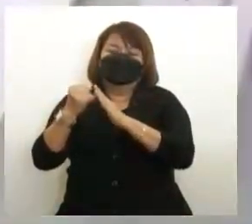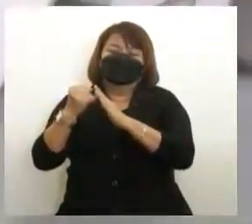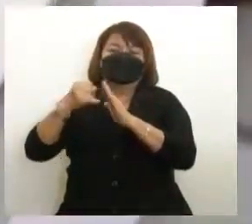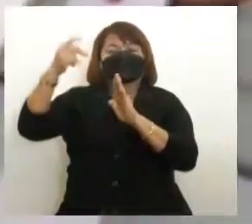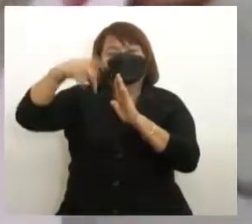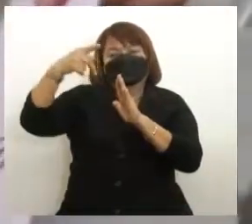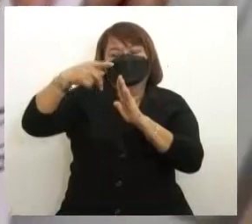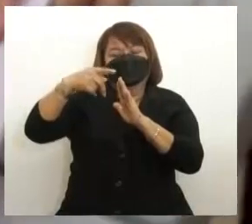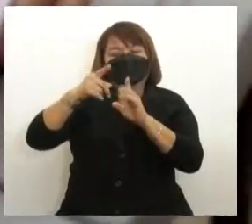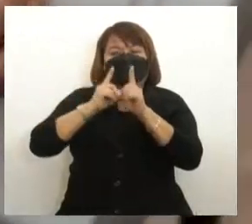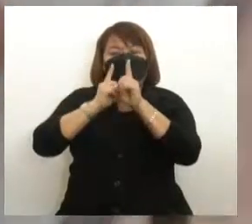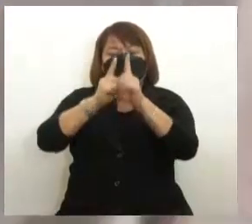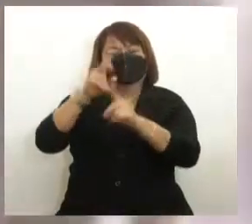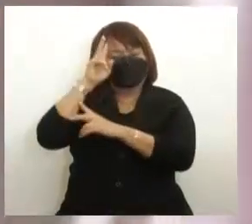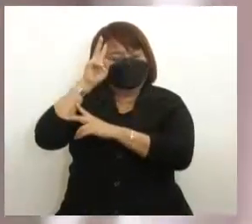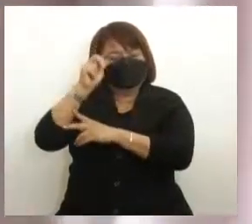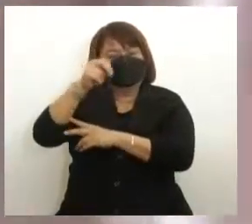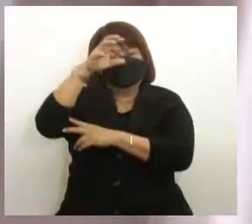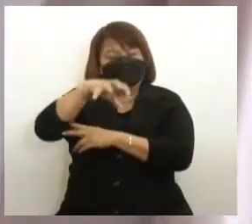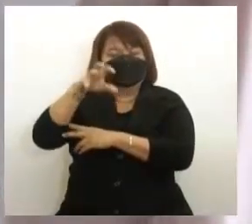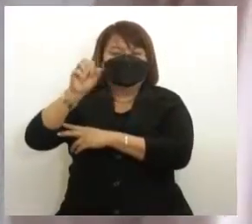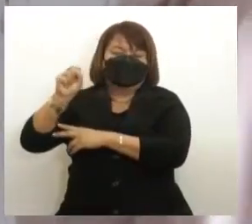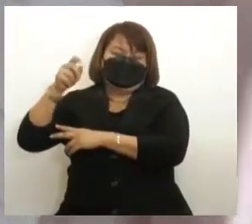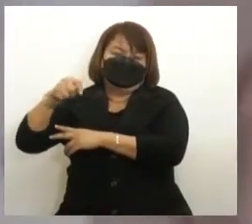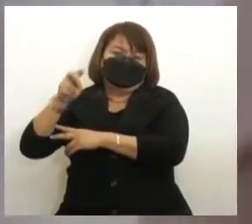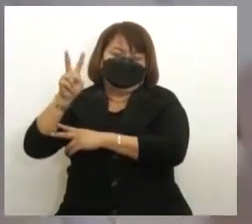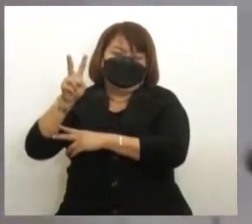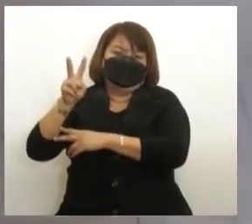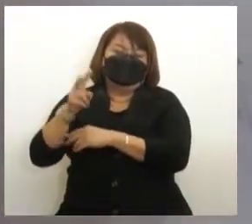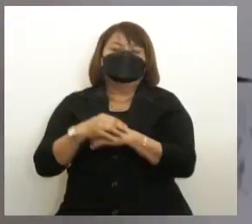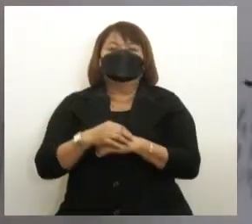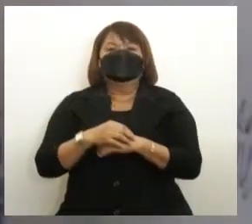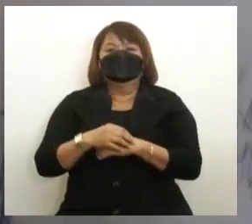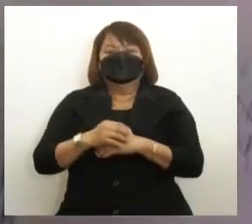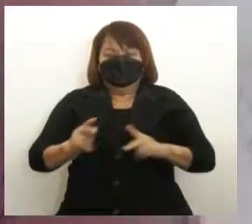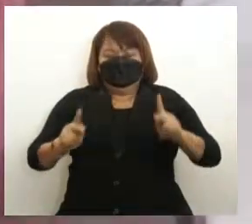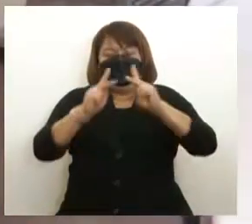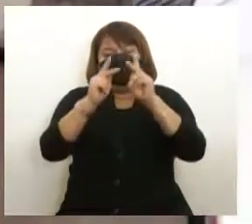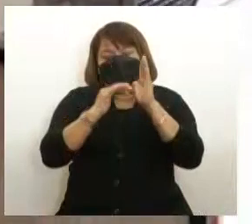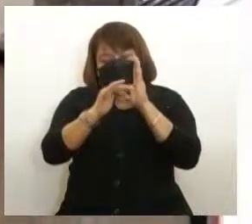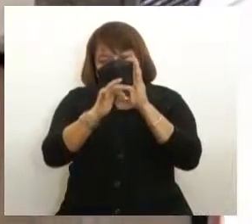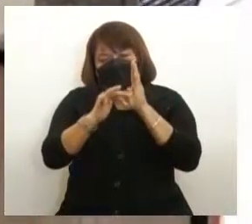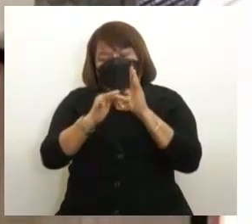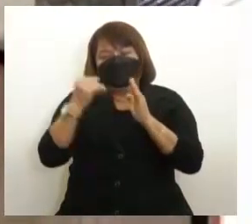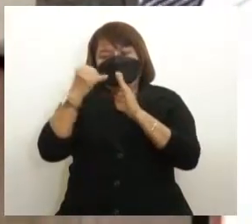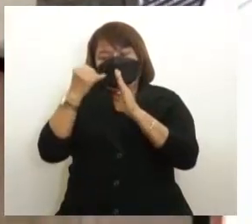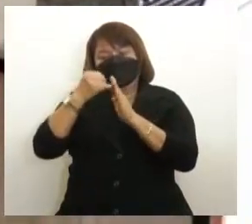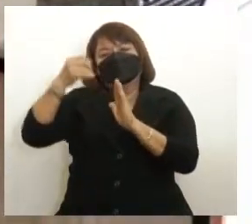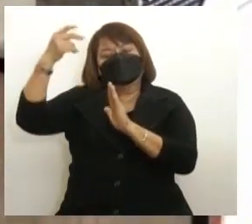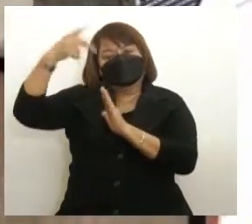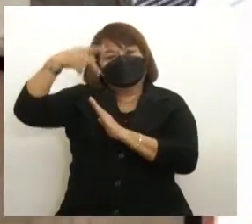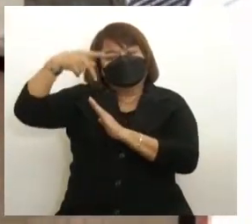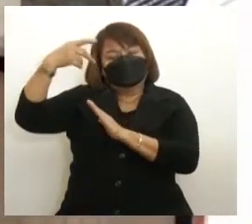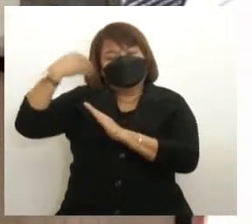กับนโยบายของสำนักงานคณะกรรมการการศึกษาขั้นพื้นฐานกระทรวงศึกษาธิการและจังหวัดแพร่